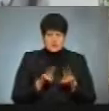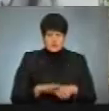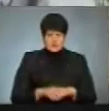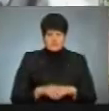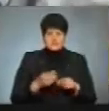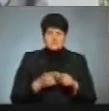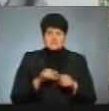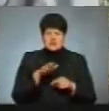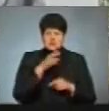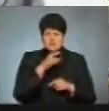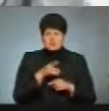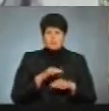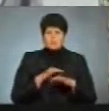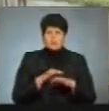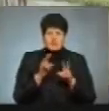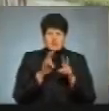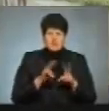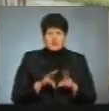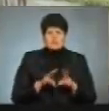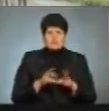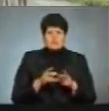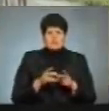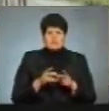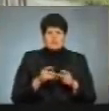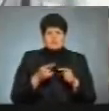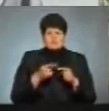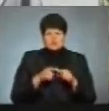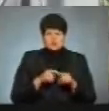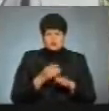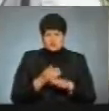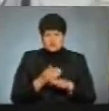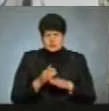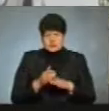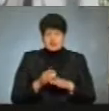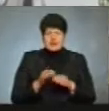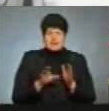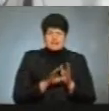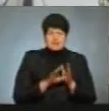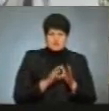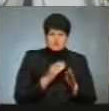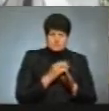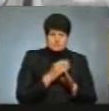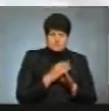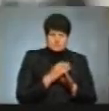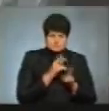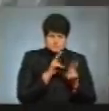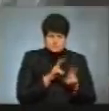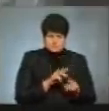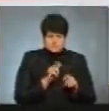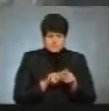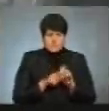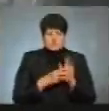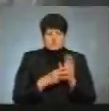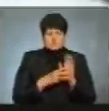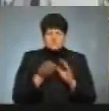На даний час ми провели огляд механічної частини, механізмів і електричної частини